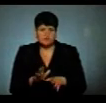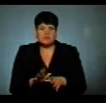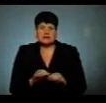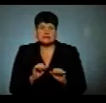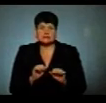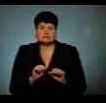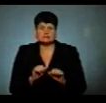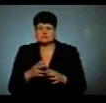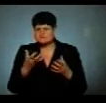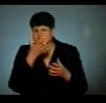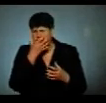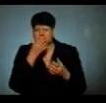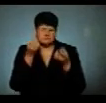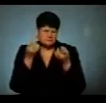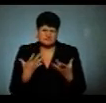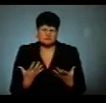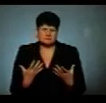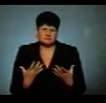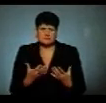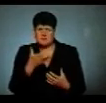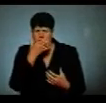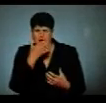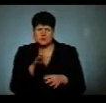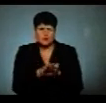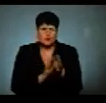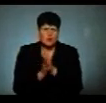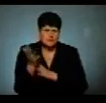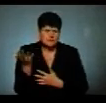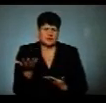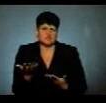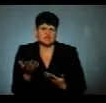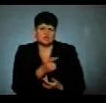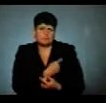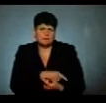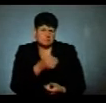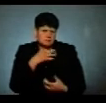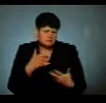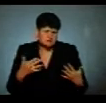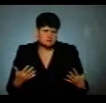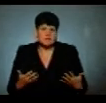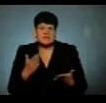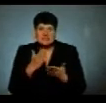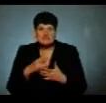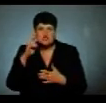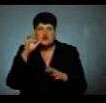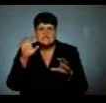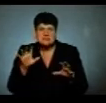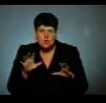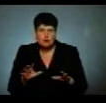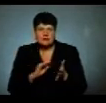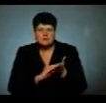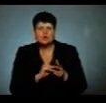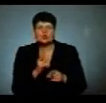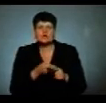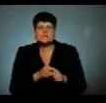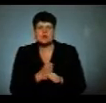на саме елементарне, на маски, на рукавички, на медпрепарати. Є в державі закони, які регламентують, хто це